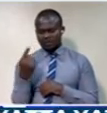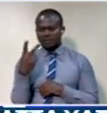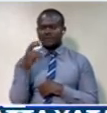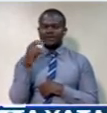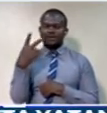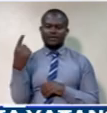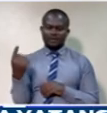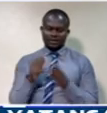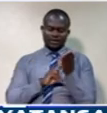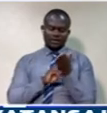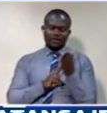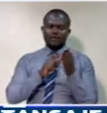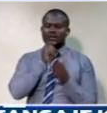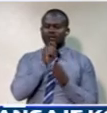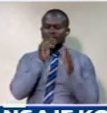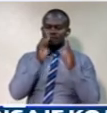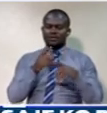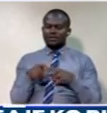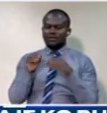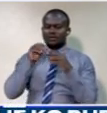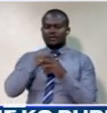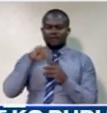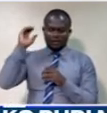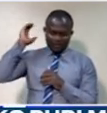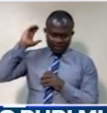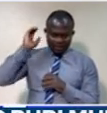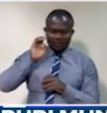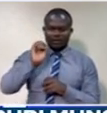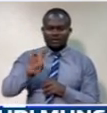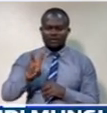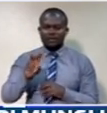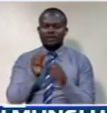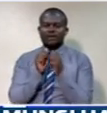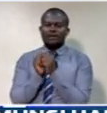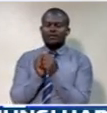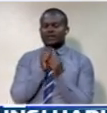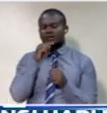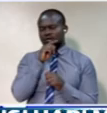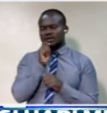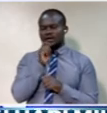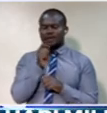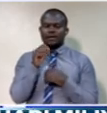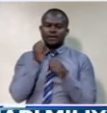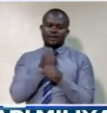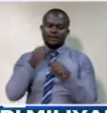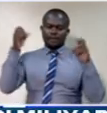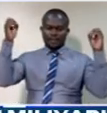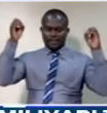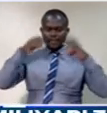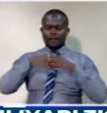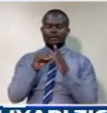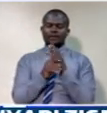2021 hifashishwa ibitangazamakuru bitandukanye birimo radio, televiziyo ndetse n'imbuga nkoranyambaga. Bikorewe I Kigali